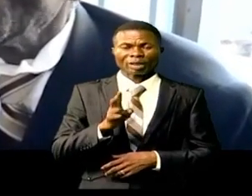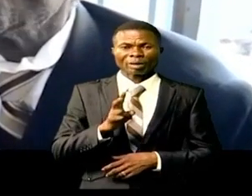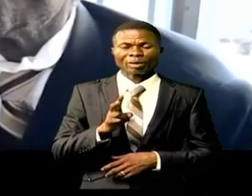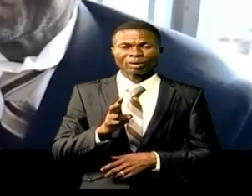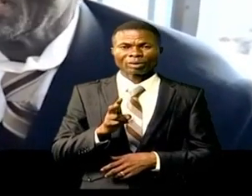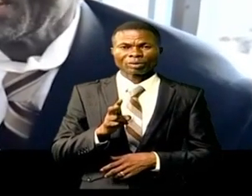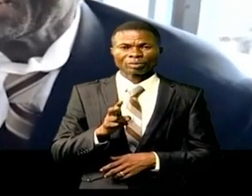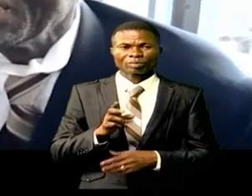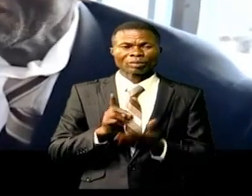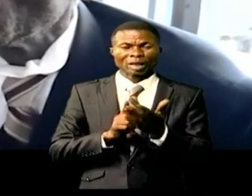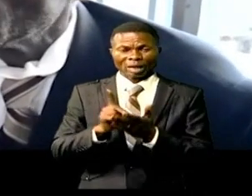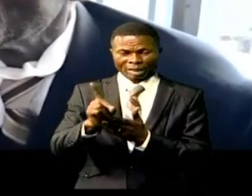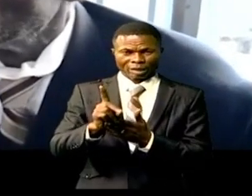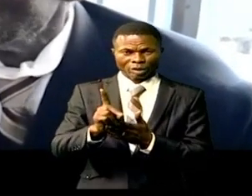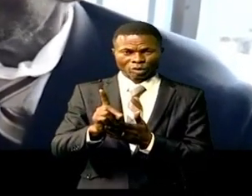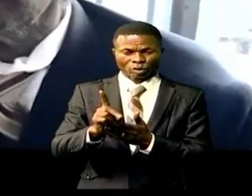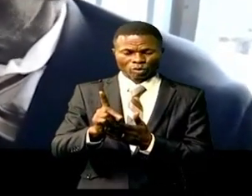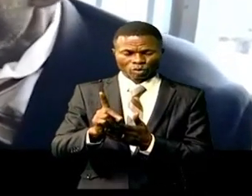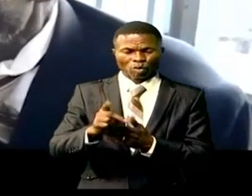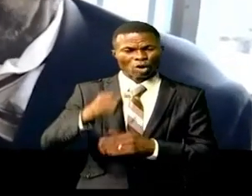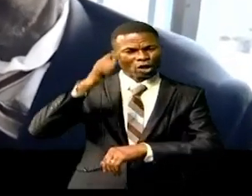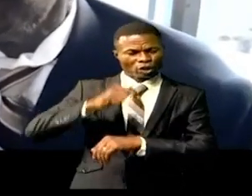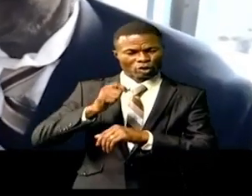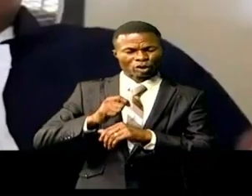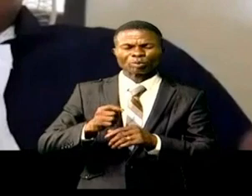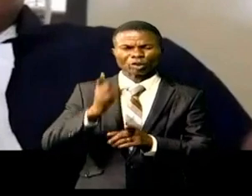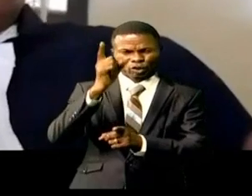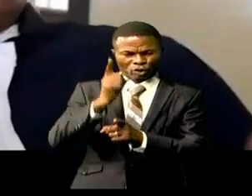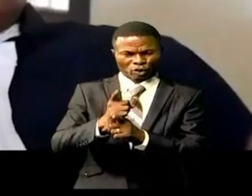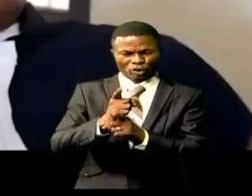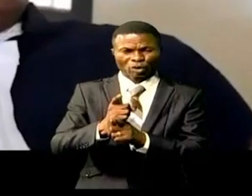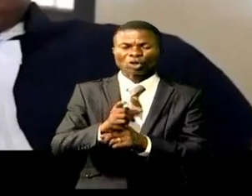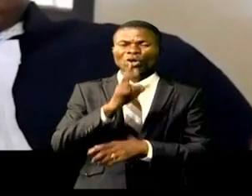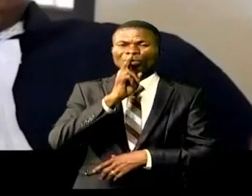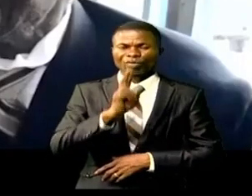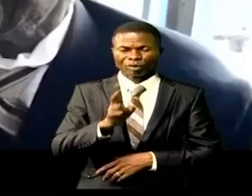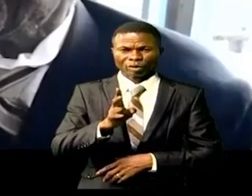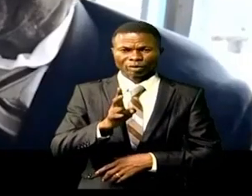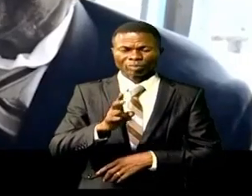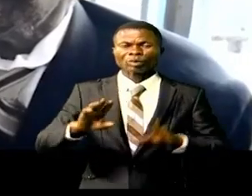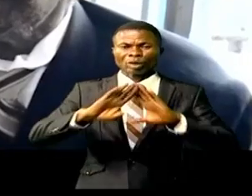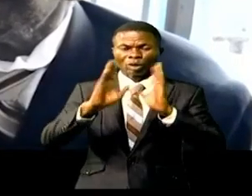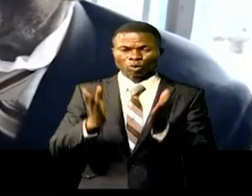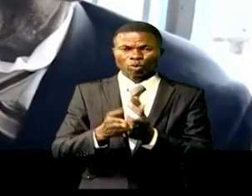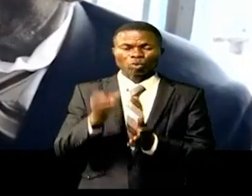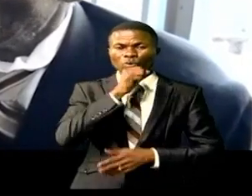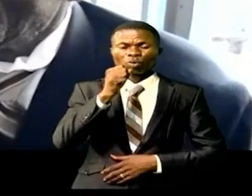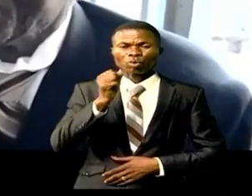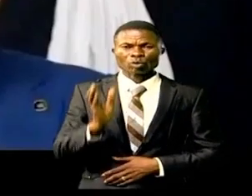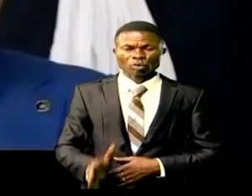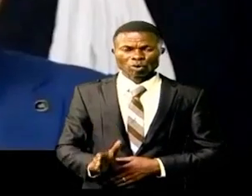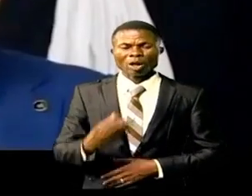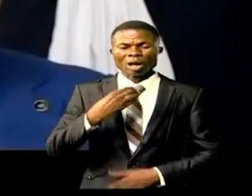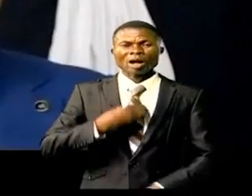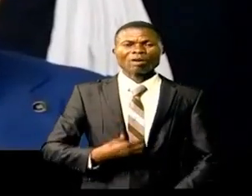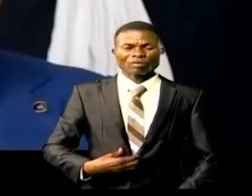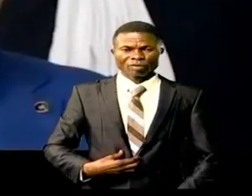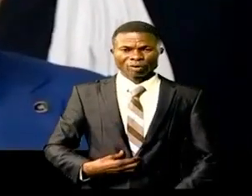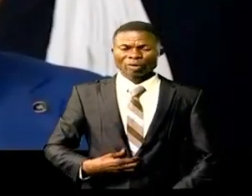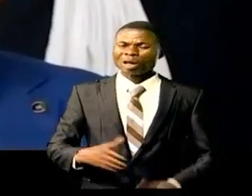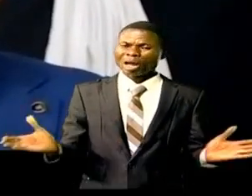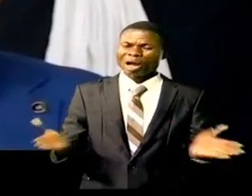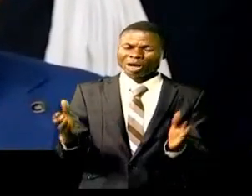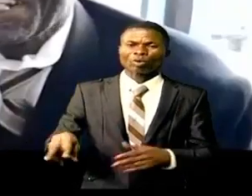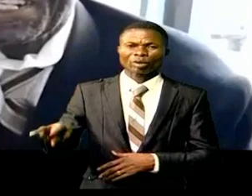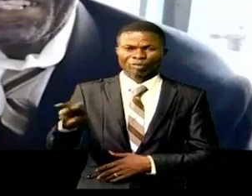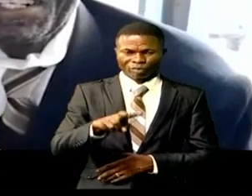que le droit sera dit conformément au droit. À vous, doyens, avocats, je vous exhorte